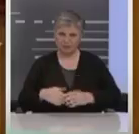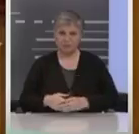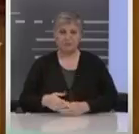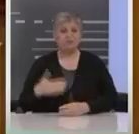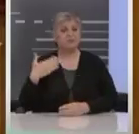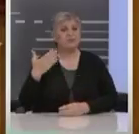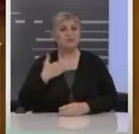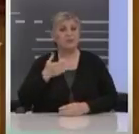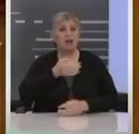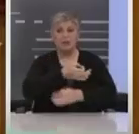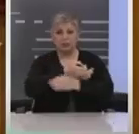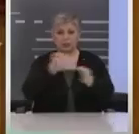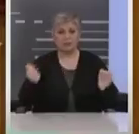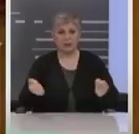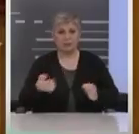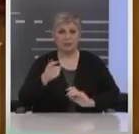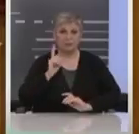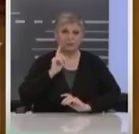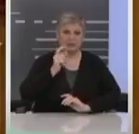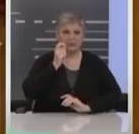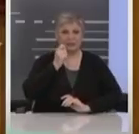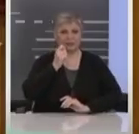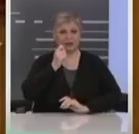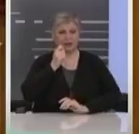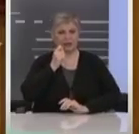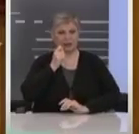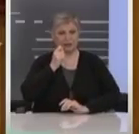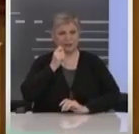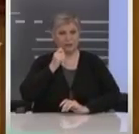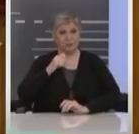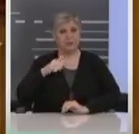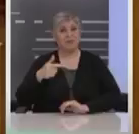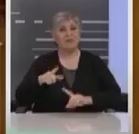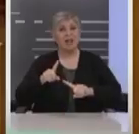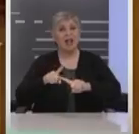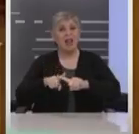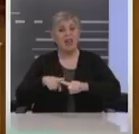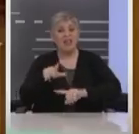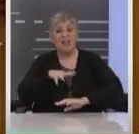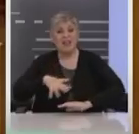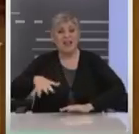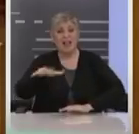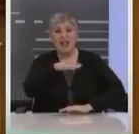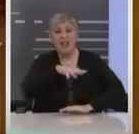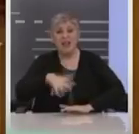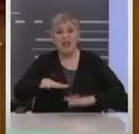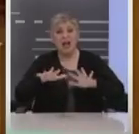Κυρίες και κύριοι συνάδελφοι, μια χώρα η οποία καταφέρει να μειώνει 2,5 μονάδες ανεργίας σε ένα